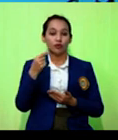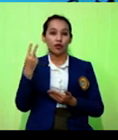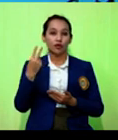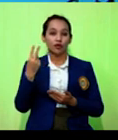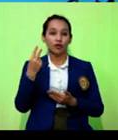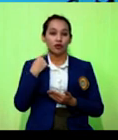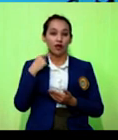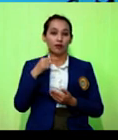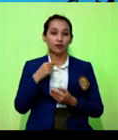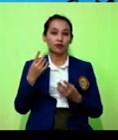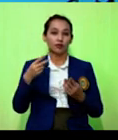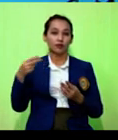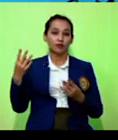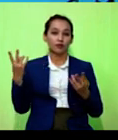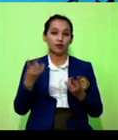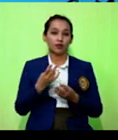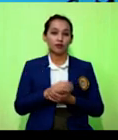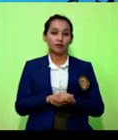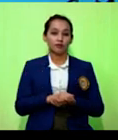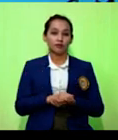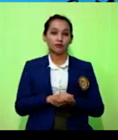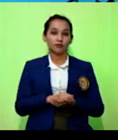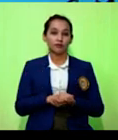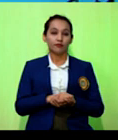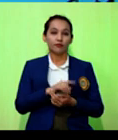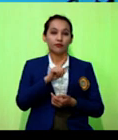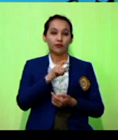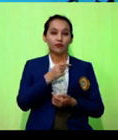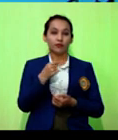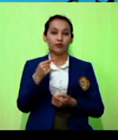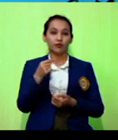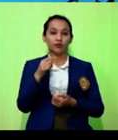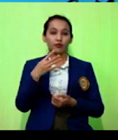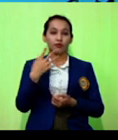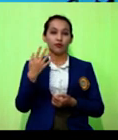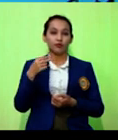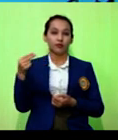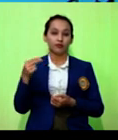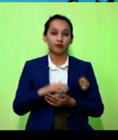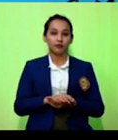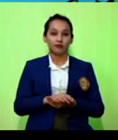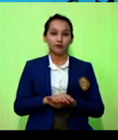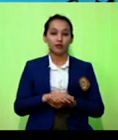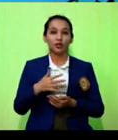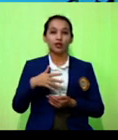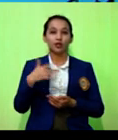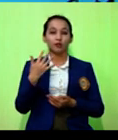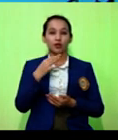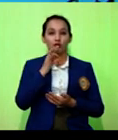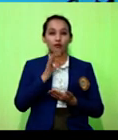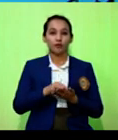olamiz. Yodingizga tushdimi? Qani, 100 va 45 sonlarning ayirmasi 55 ga